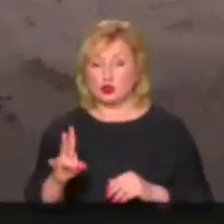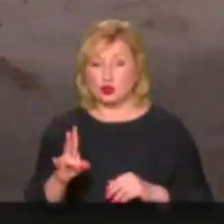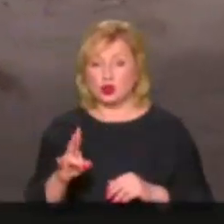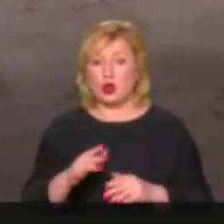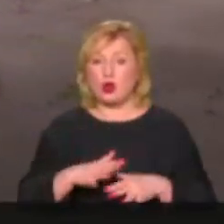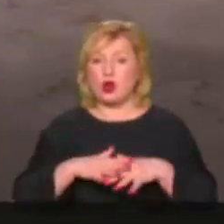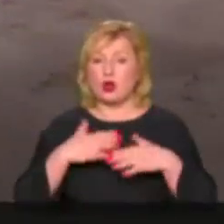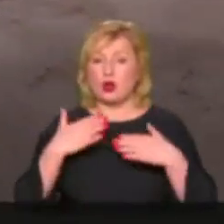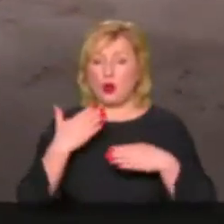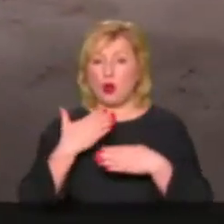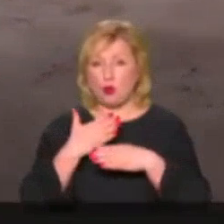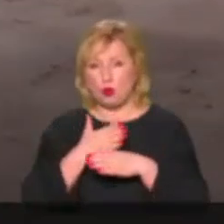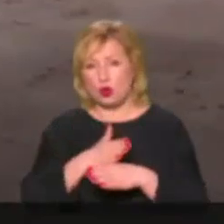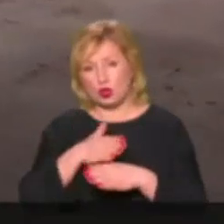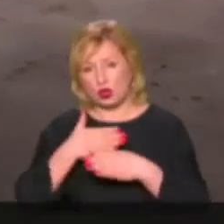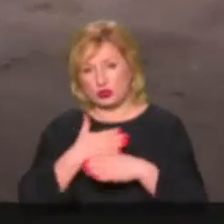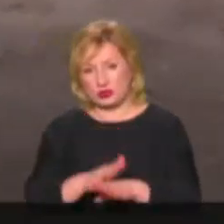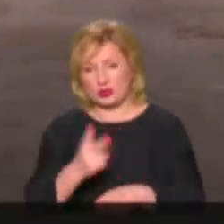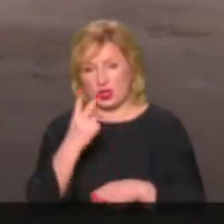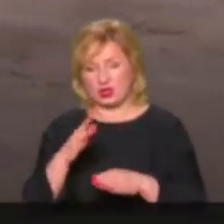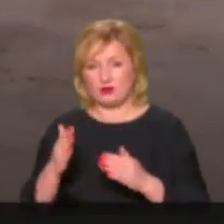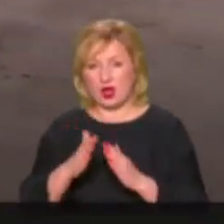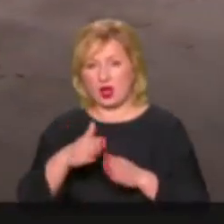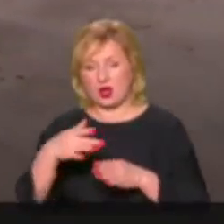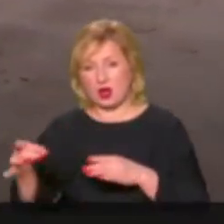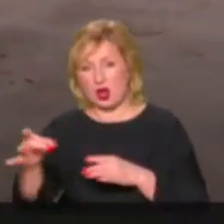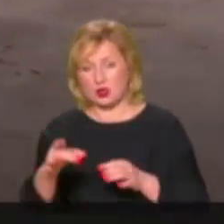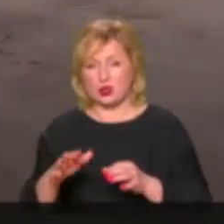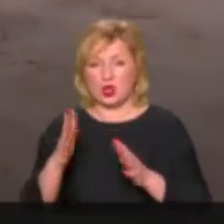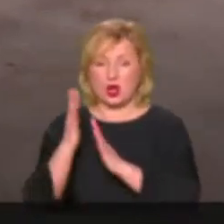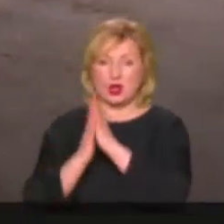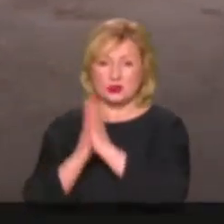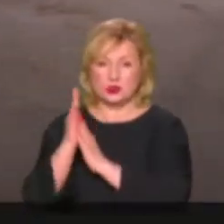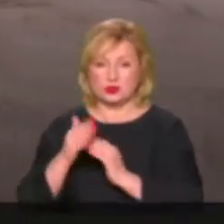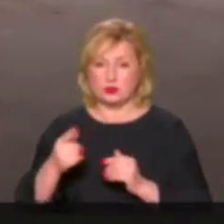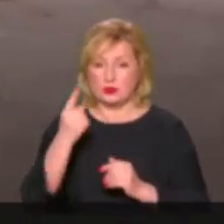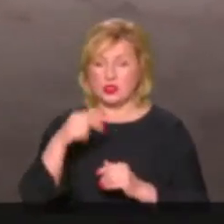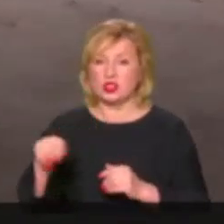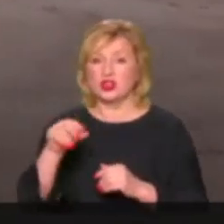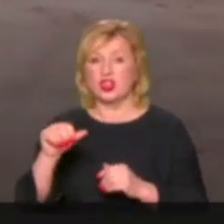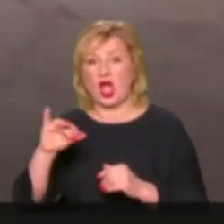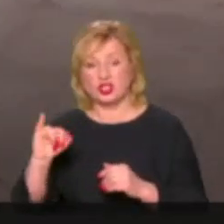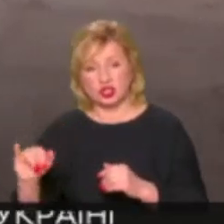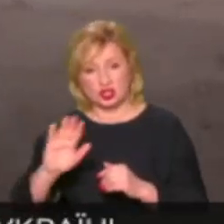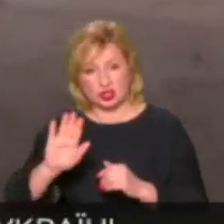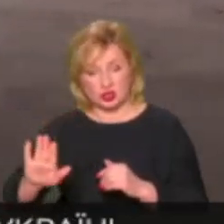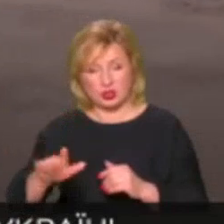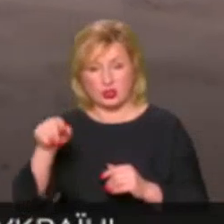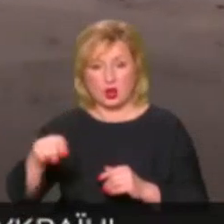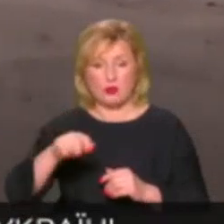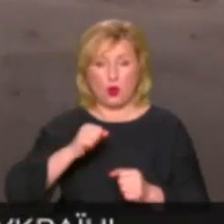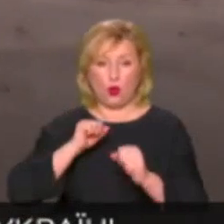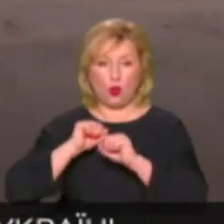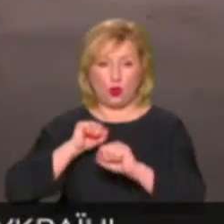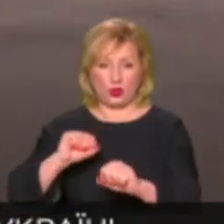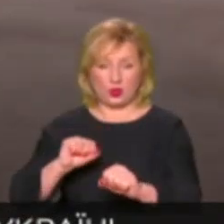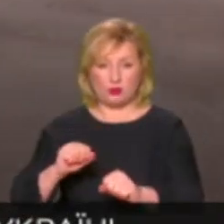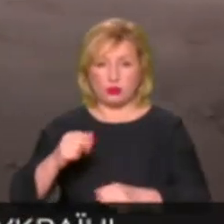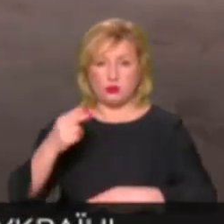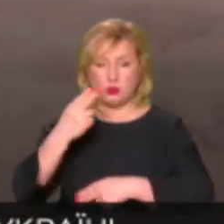трясовина така була, їх перекопали каналами і щоб осушували торф. Вони не знали, як машинами пройти. Природа нам дуже допомогла,